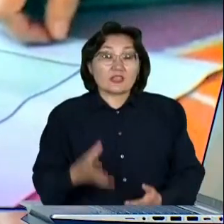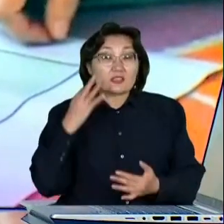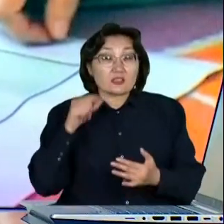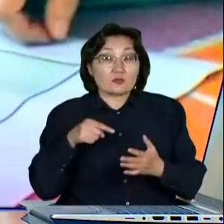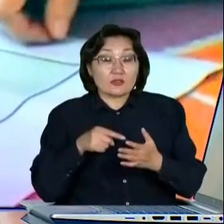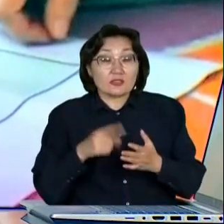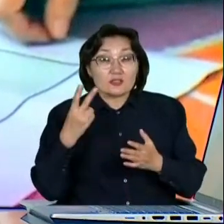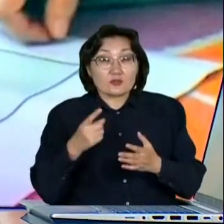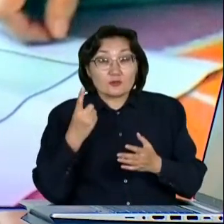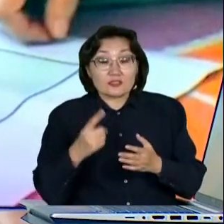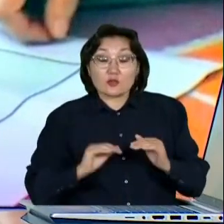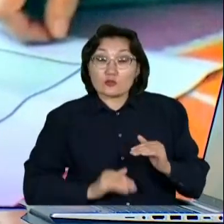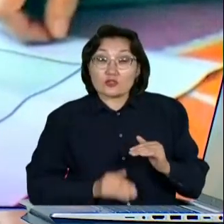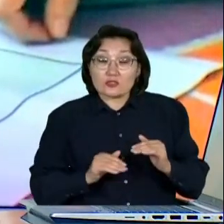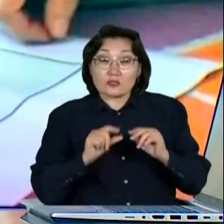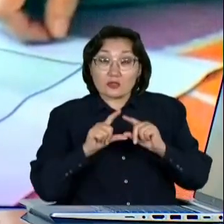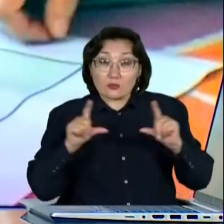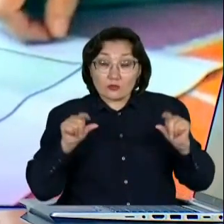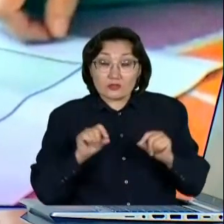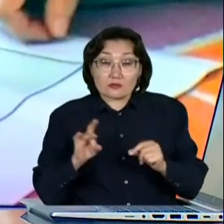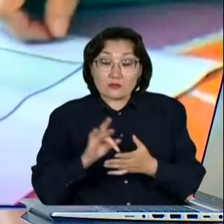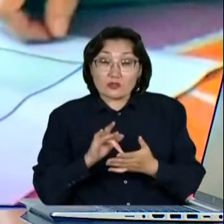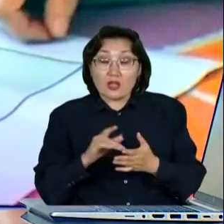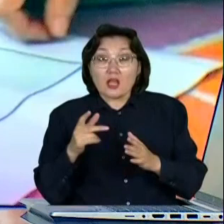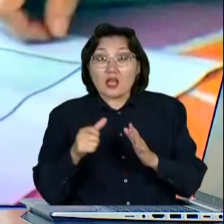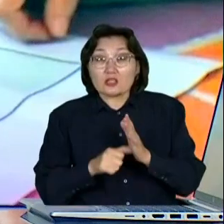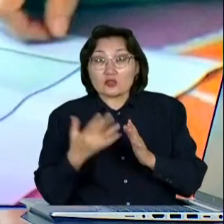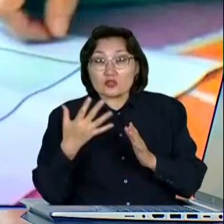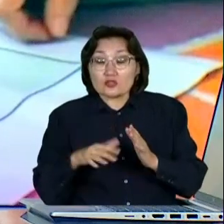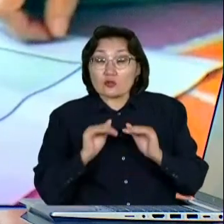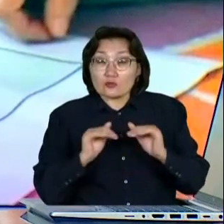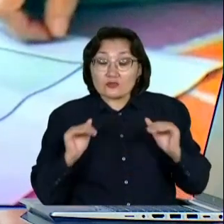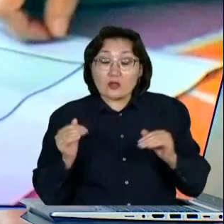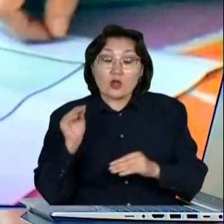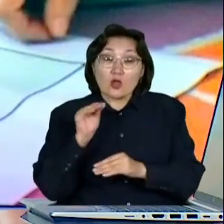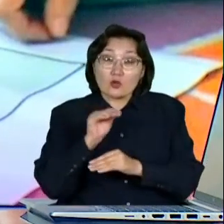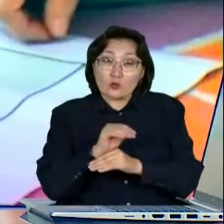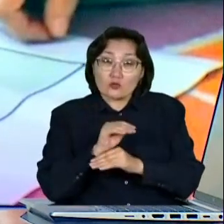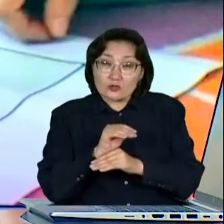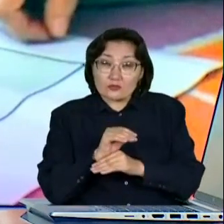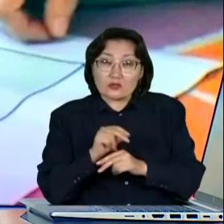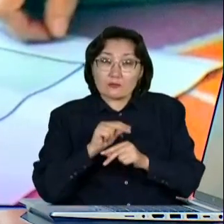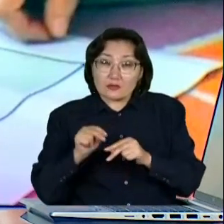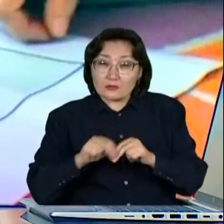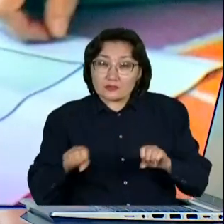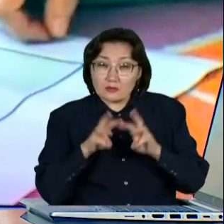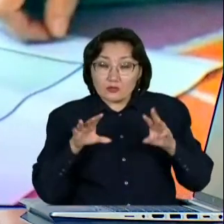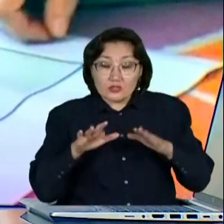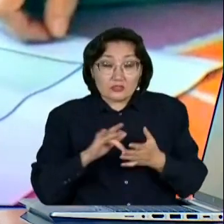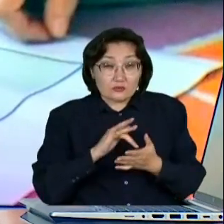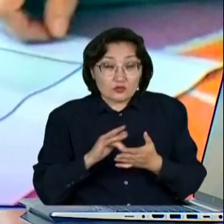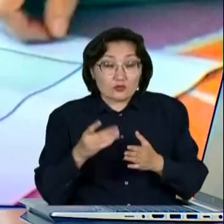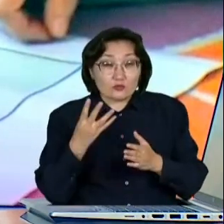Алматыдағы 21 жекеменшік оқу орталығында 650 бала қосымша инклюзивті біліммен қамтылған. Оған жергілікті